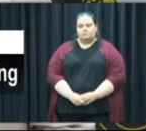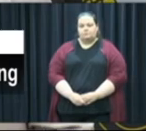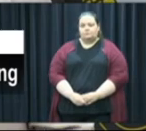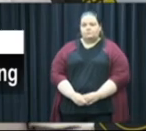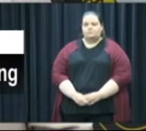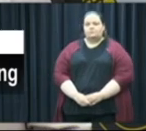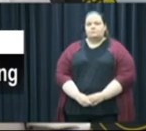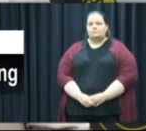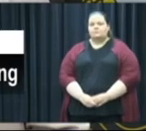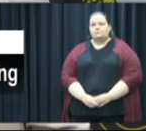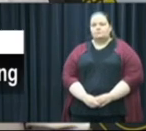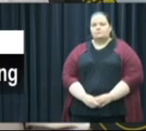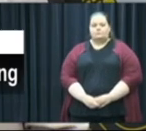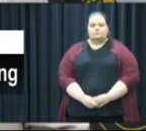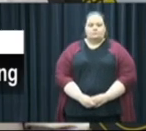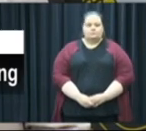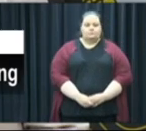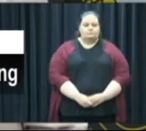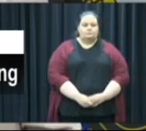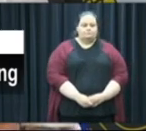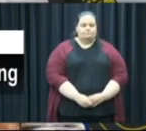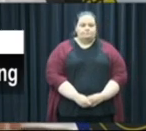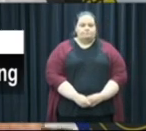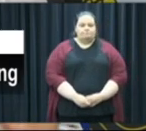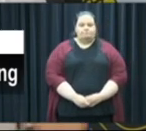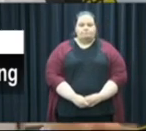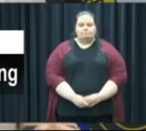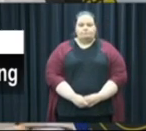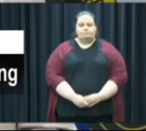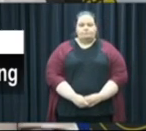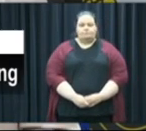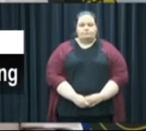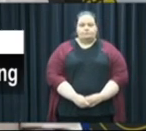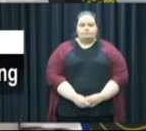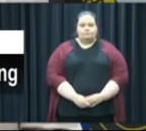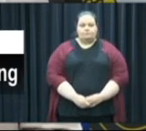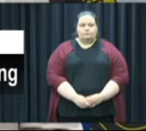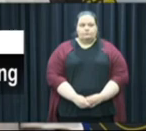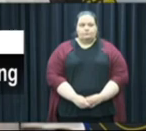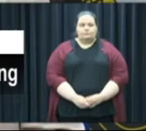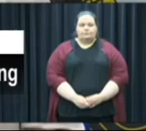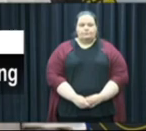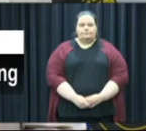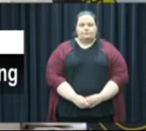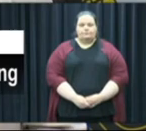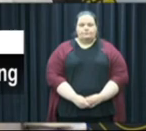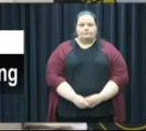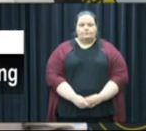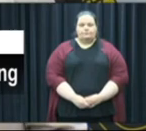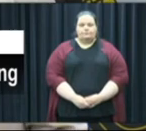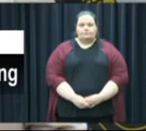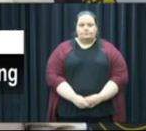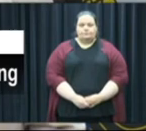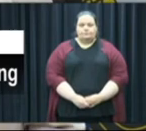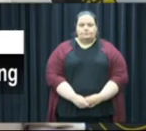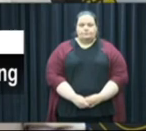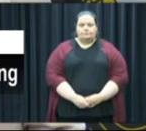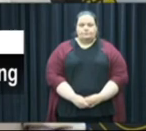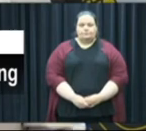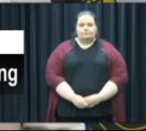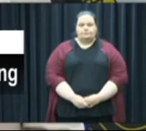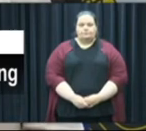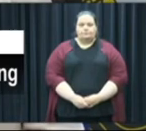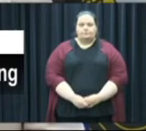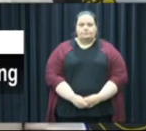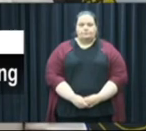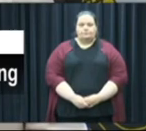pandémie. On va vraiment vouloir que les gens restent au moins 2 mètres entre les autres personnes. Et il y a des situations où